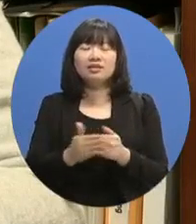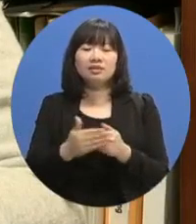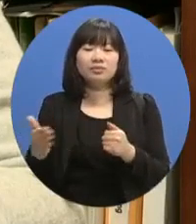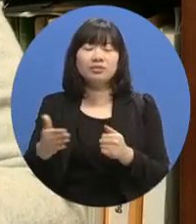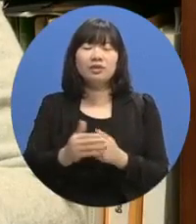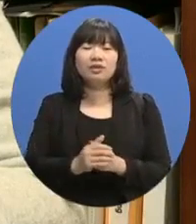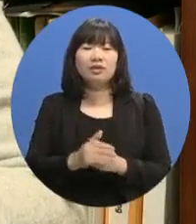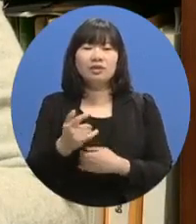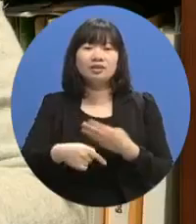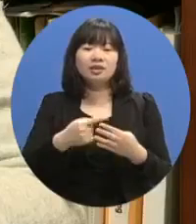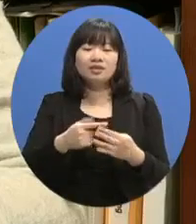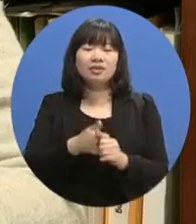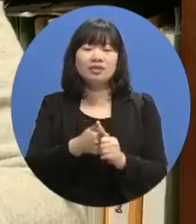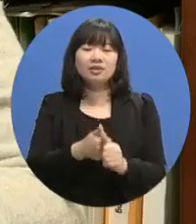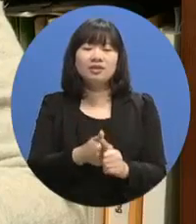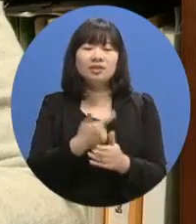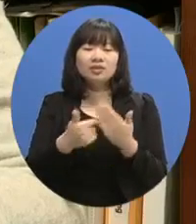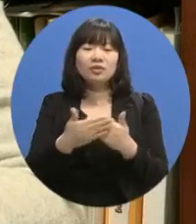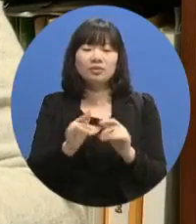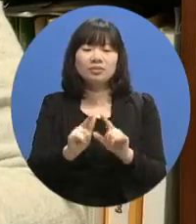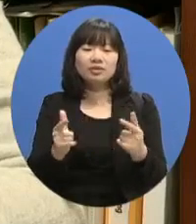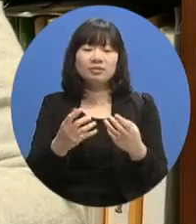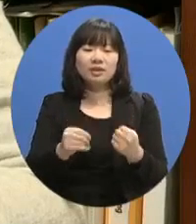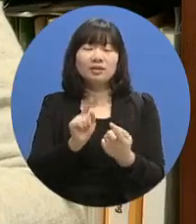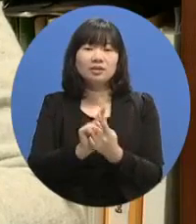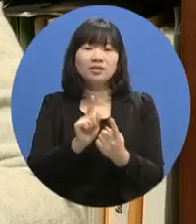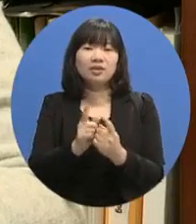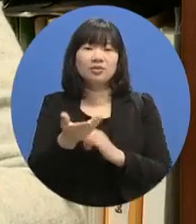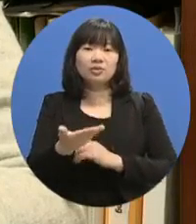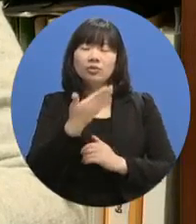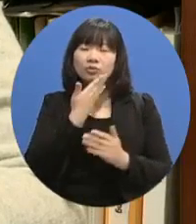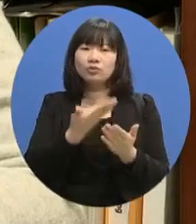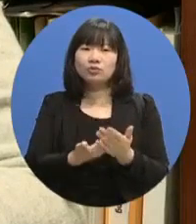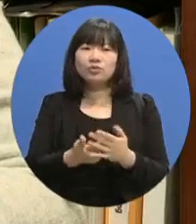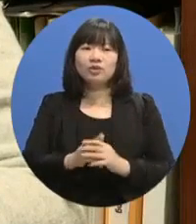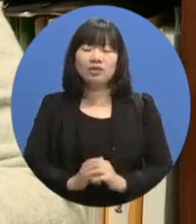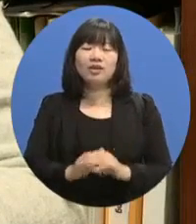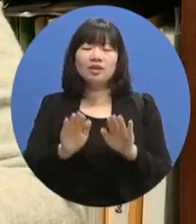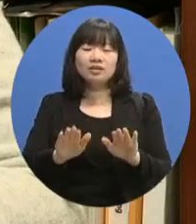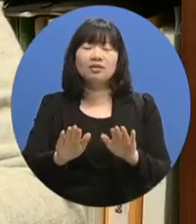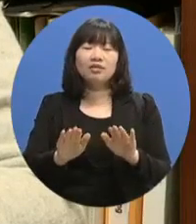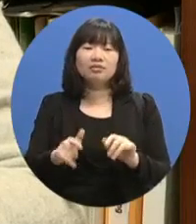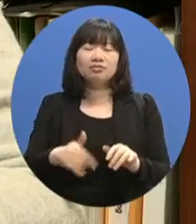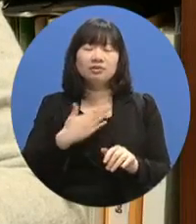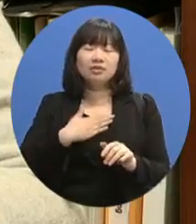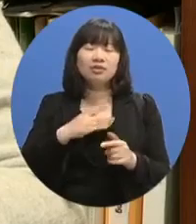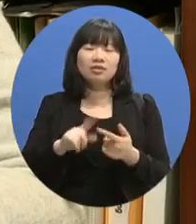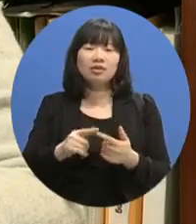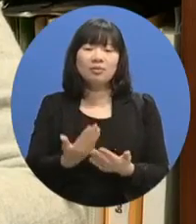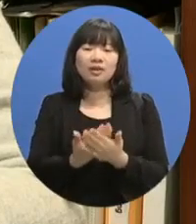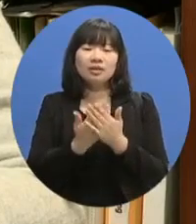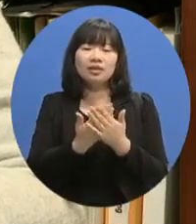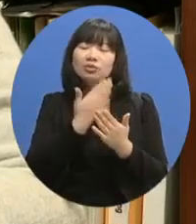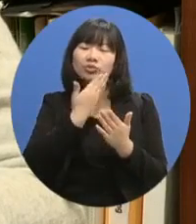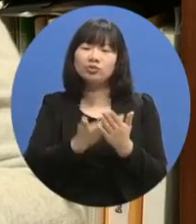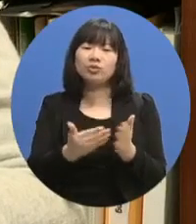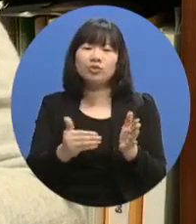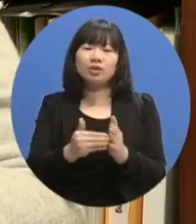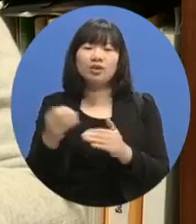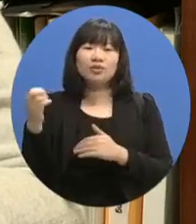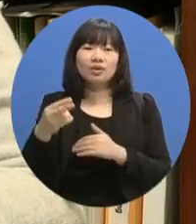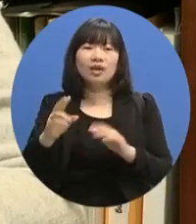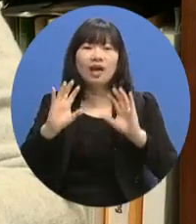그래서 계절에 맞는 어떤 경험들을 굉장히 많이 시켜주는 건 중요합니다. 이거는 정서의 발달에도 중요하고요.